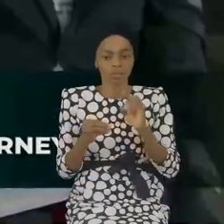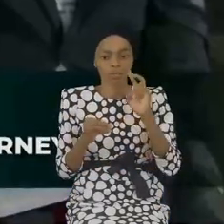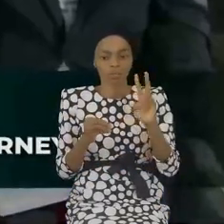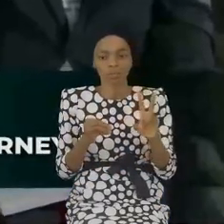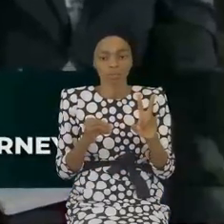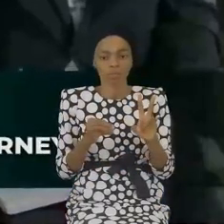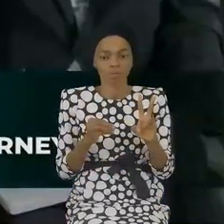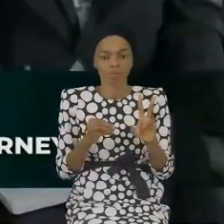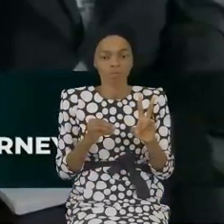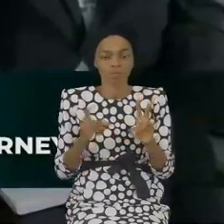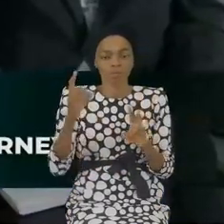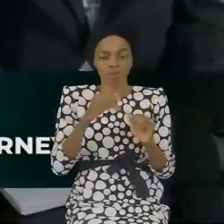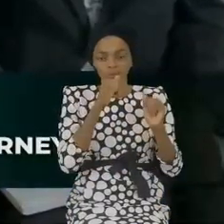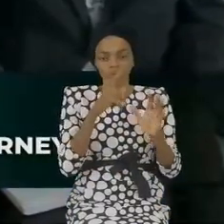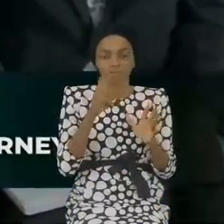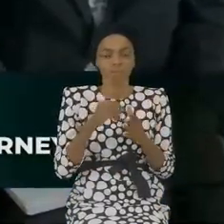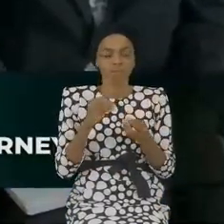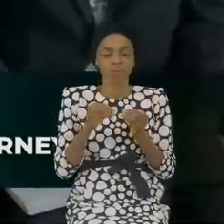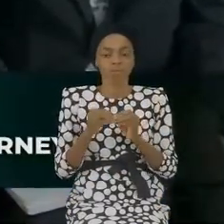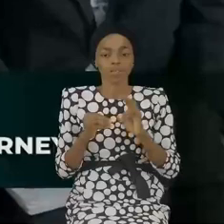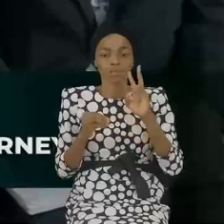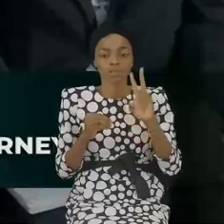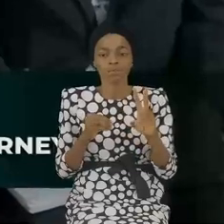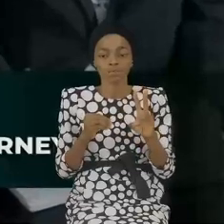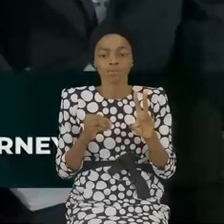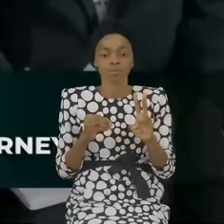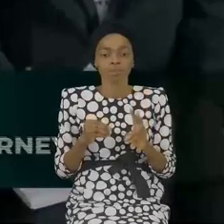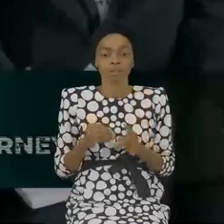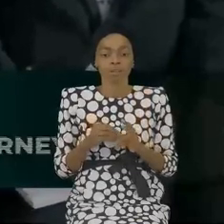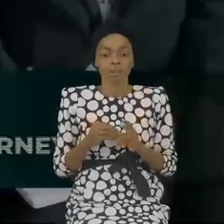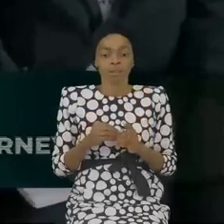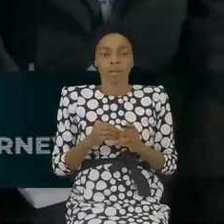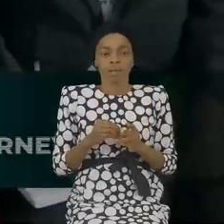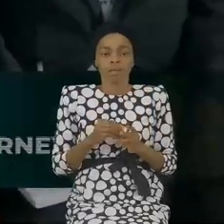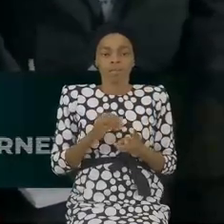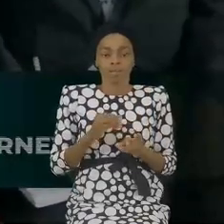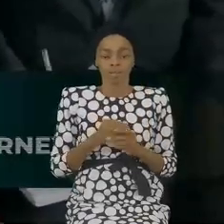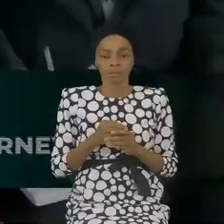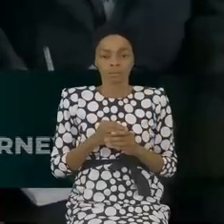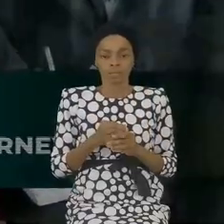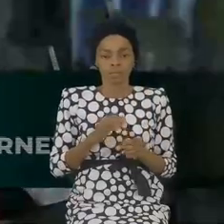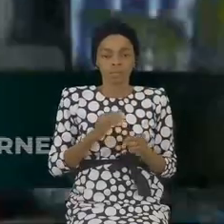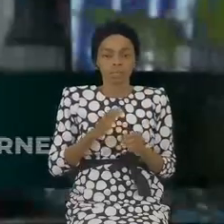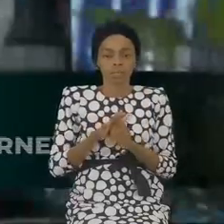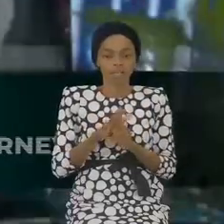que Dieu vous bénisse, la prédication adéquate dans les jungles du